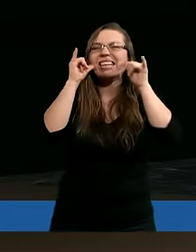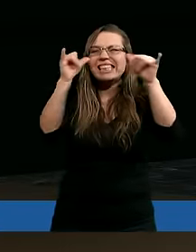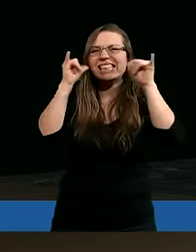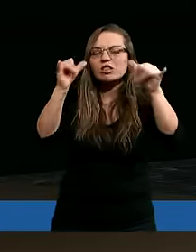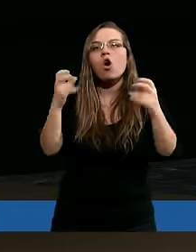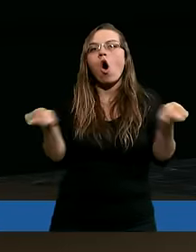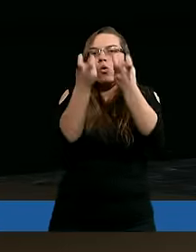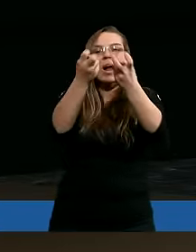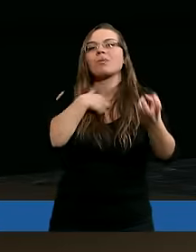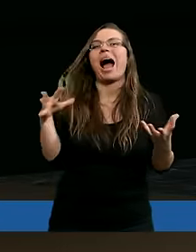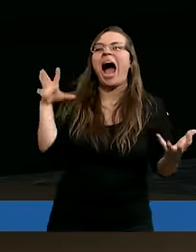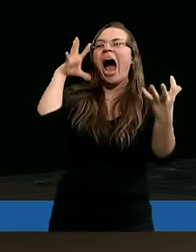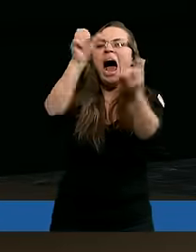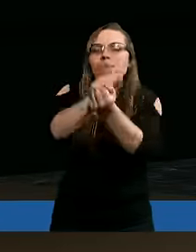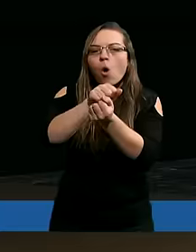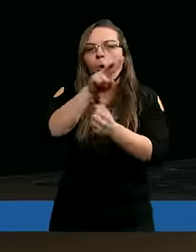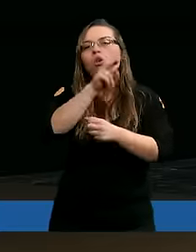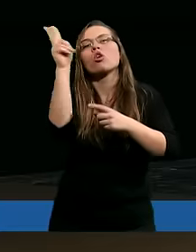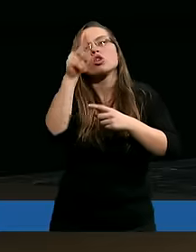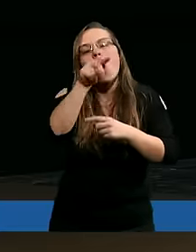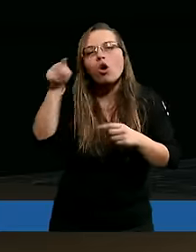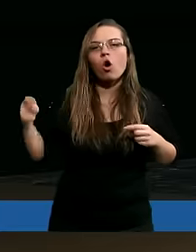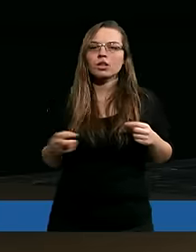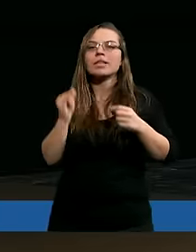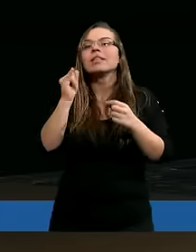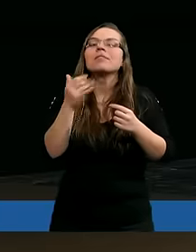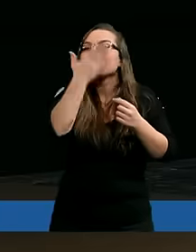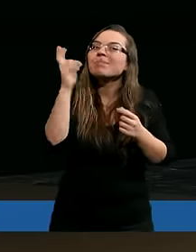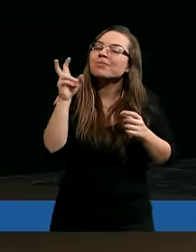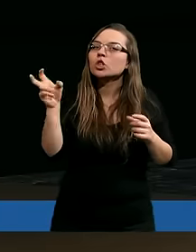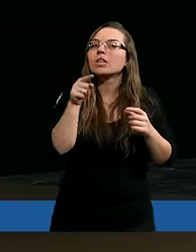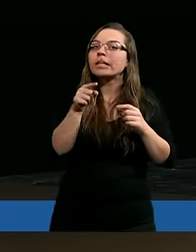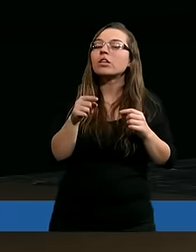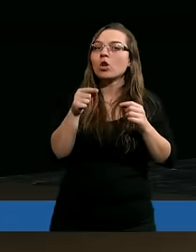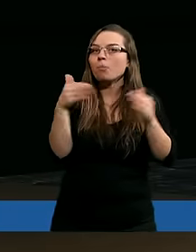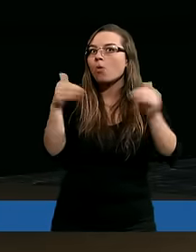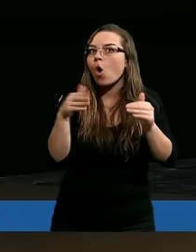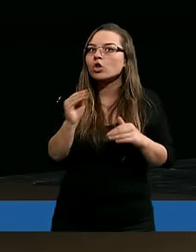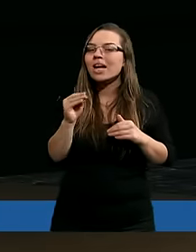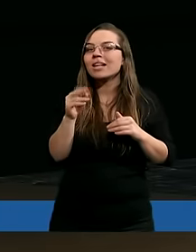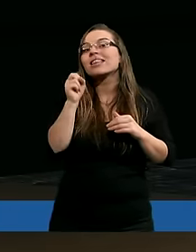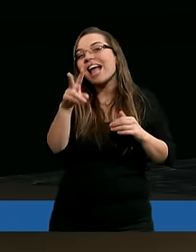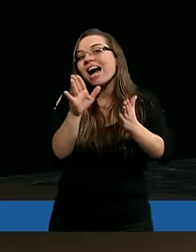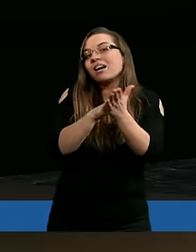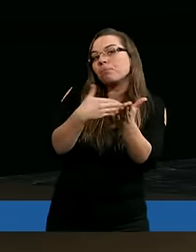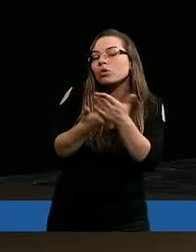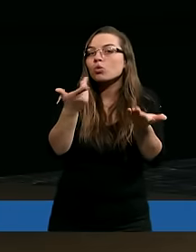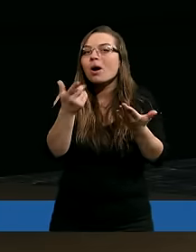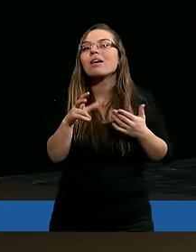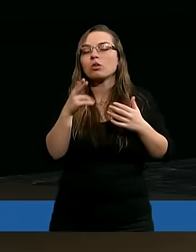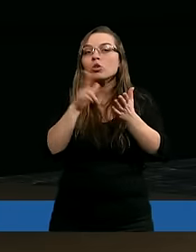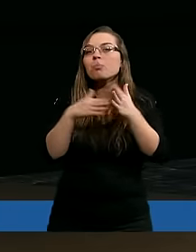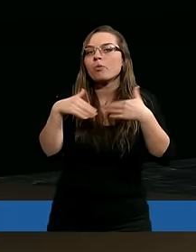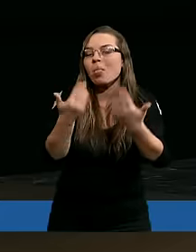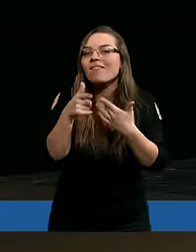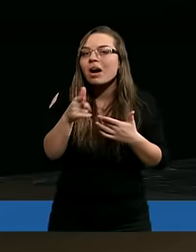szukając kogo by pochłonąć. Nie wiem, czy już może taki przykład kiedyś